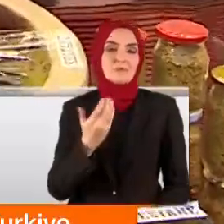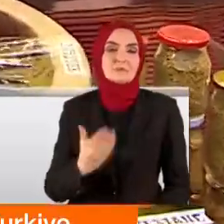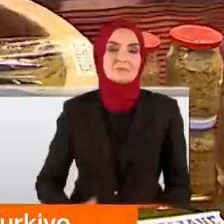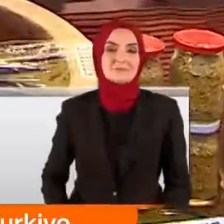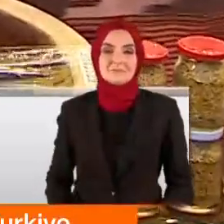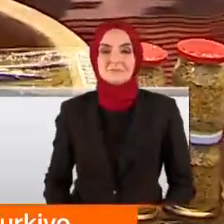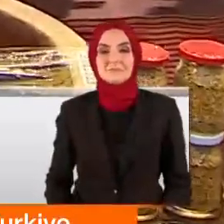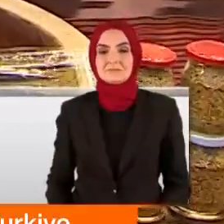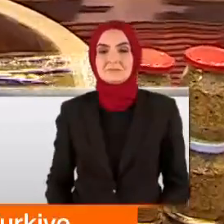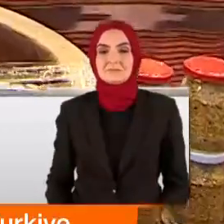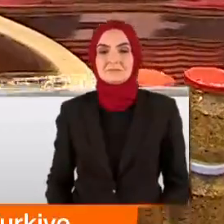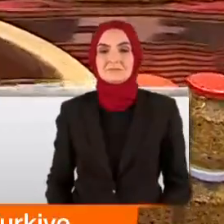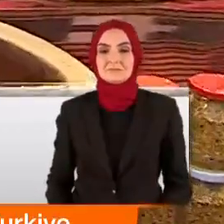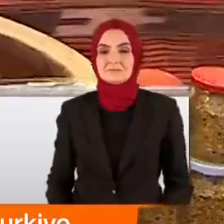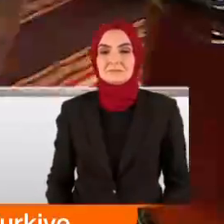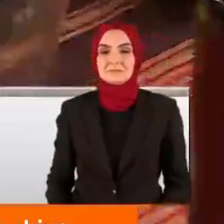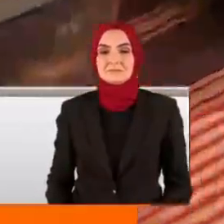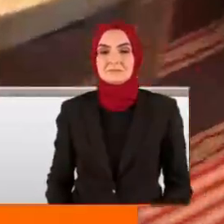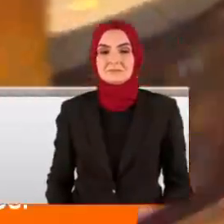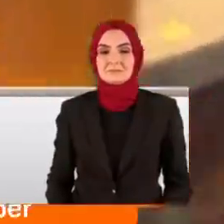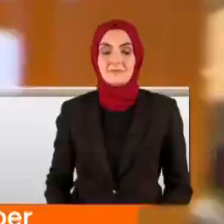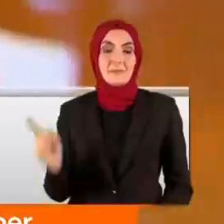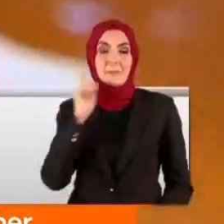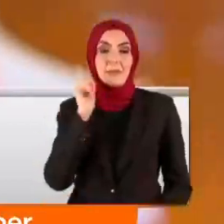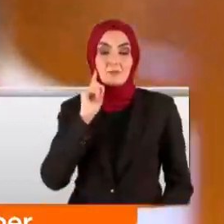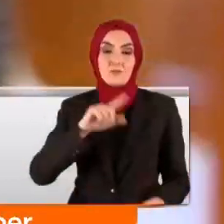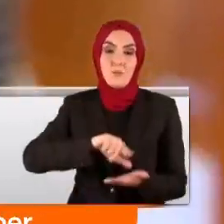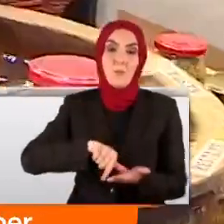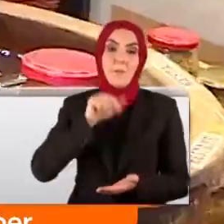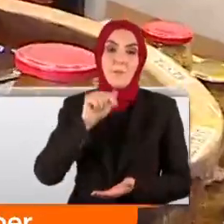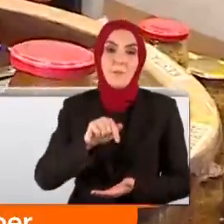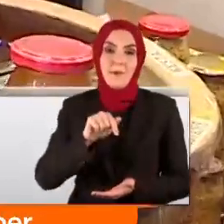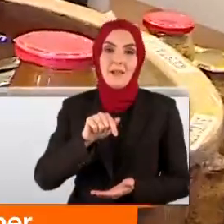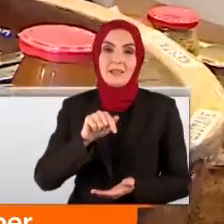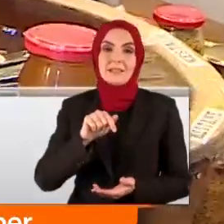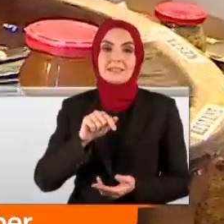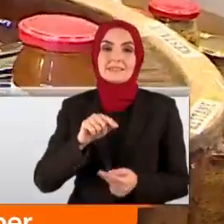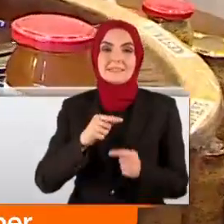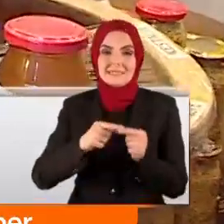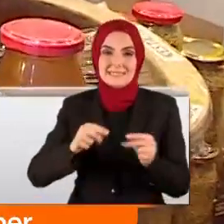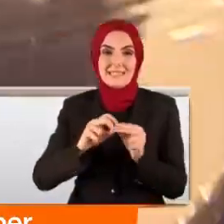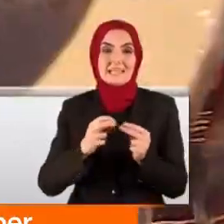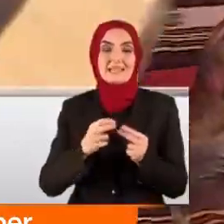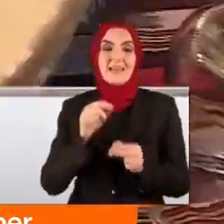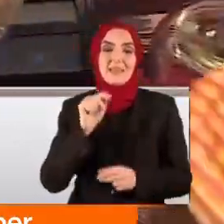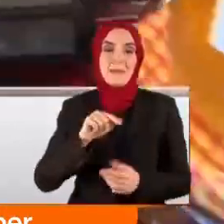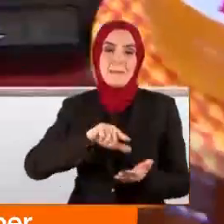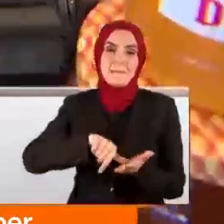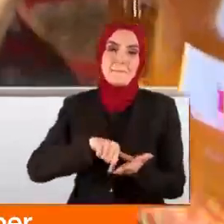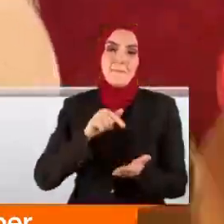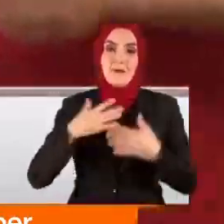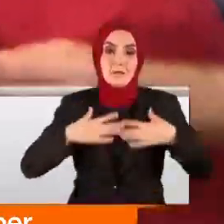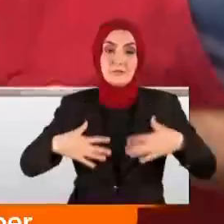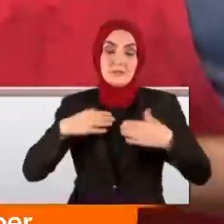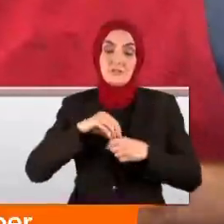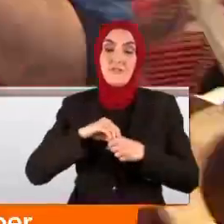of. Of aman of. En meşhur balı olan kestane balımız. Üst solunum yollarının şifasıdır. Bir de şimdi ne var burada?